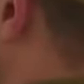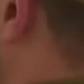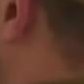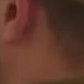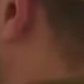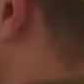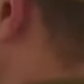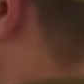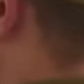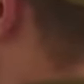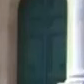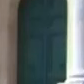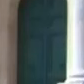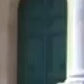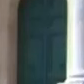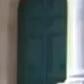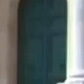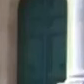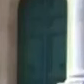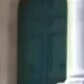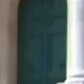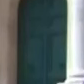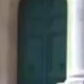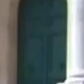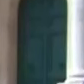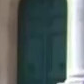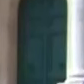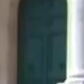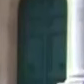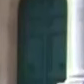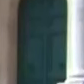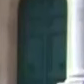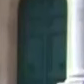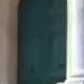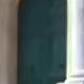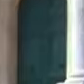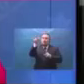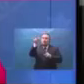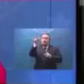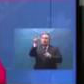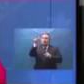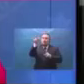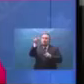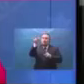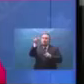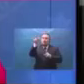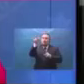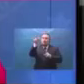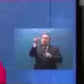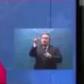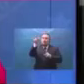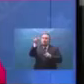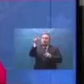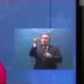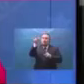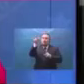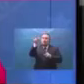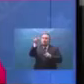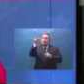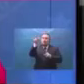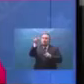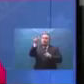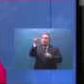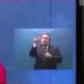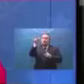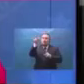delle Camere, un atto in perfetta continuità con il governo precedente. Alessandro Tabacchi. Anche il Premier ha